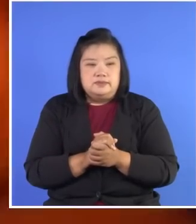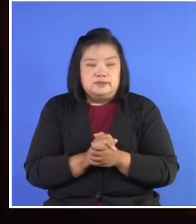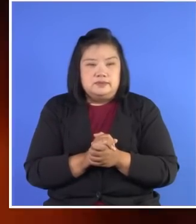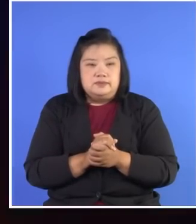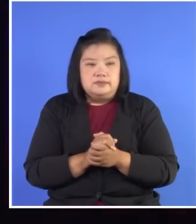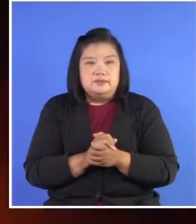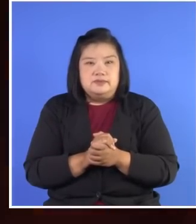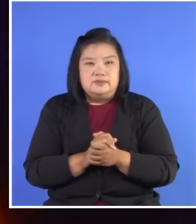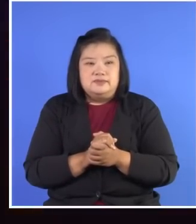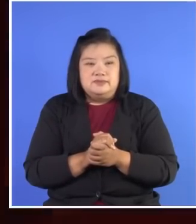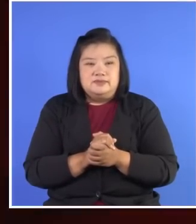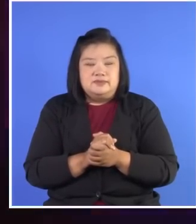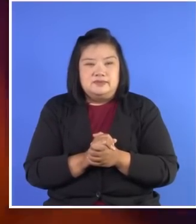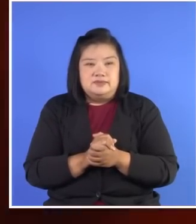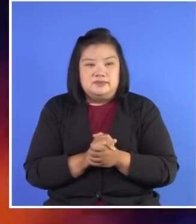ฟรีด้วย